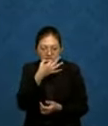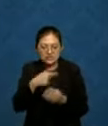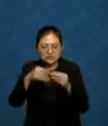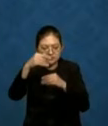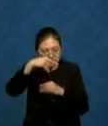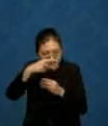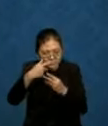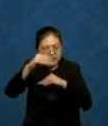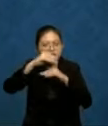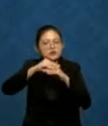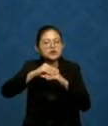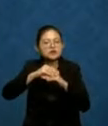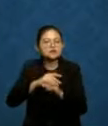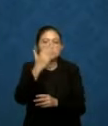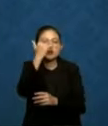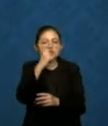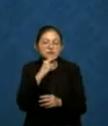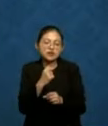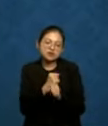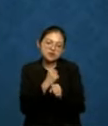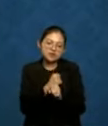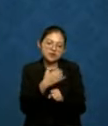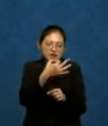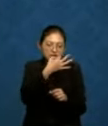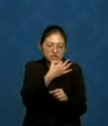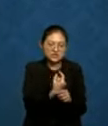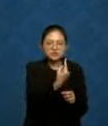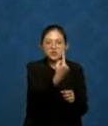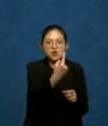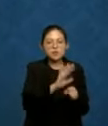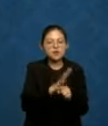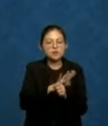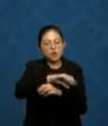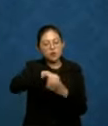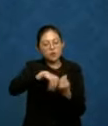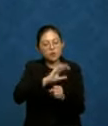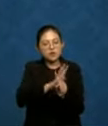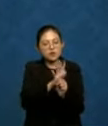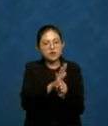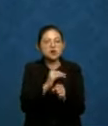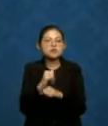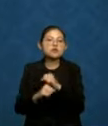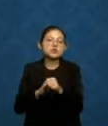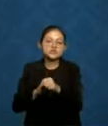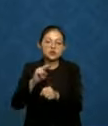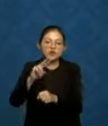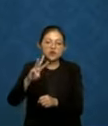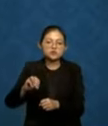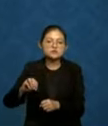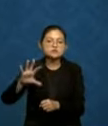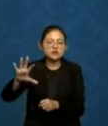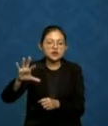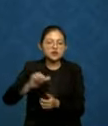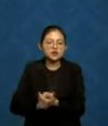หารายได้เสริมนู่นนี่นั่นครับเพราะงานเดียวไม่เพียงพอครับสถิติครับปี 65ครับผู้เข้ารับการฝึก